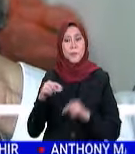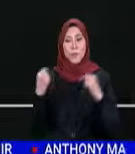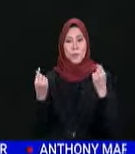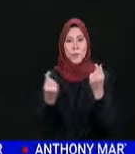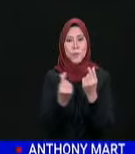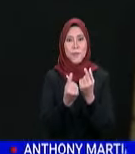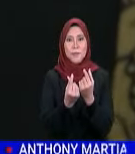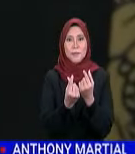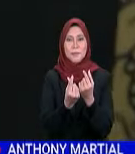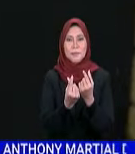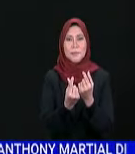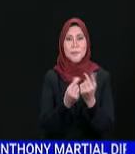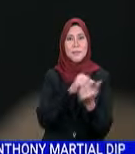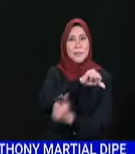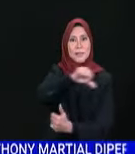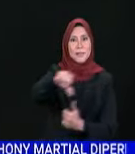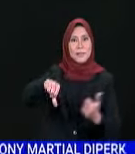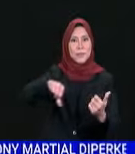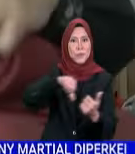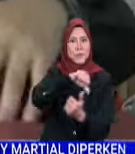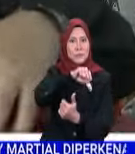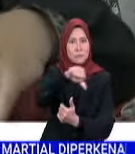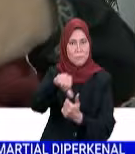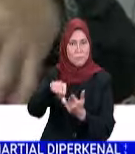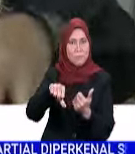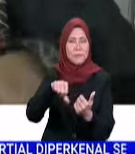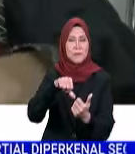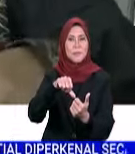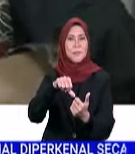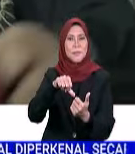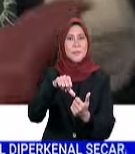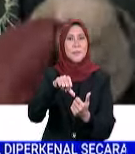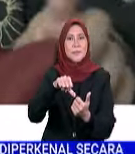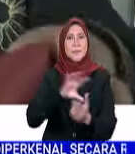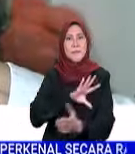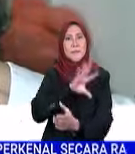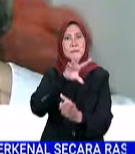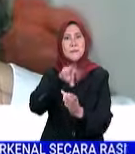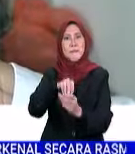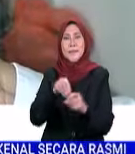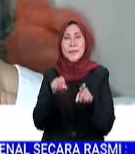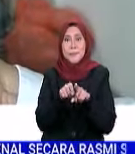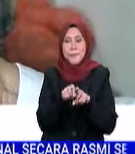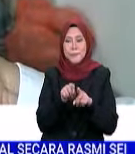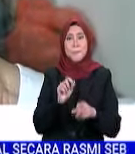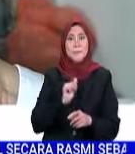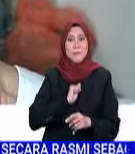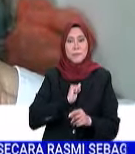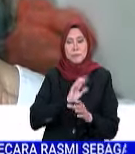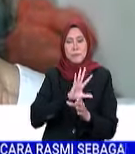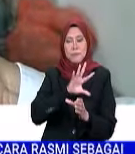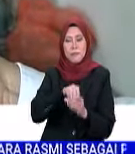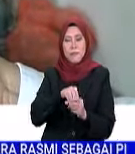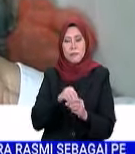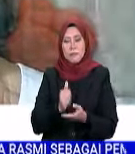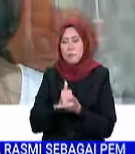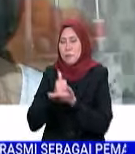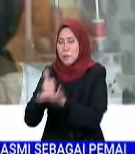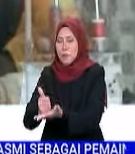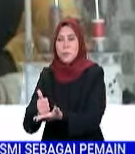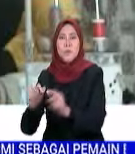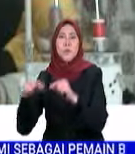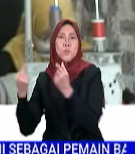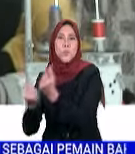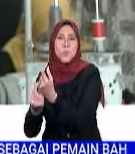golongan apa ni sosial, secara sosial kira-kira terlibat, kira membantu juga kira golongan-golongan yang memerlukan